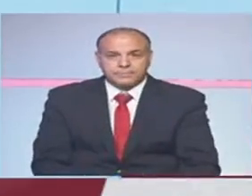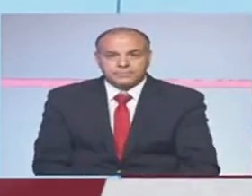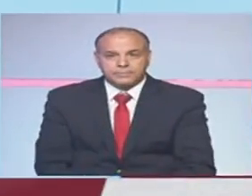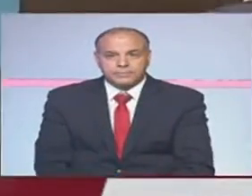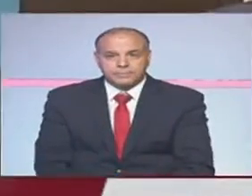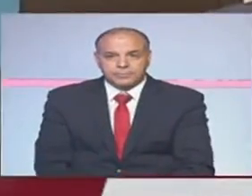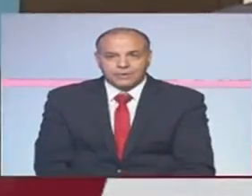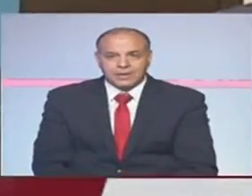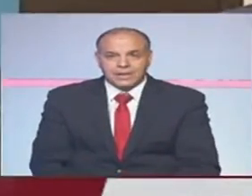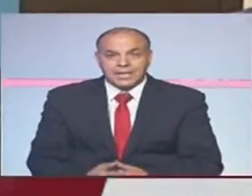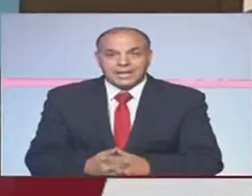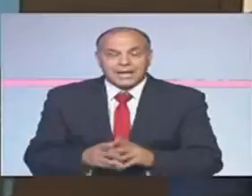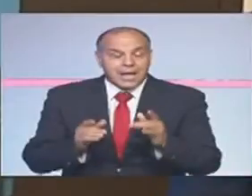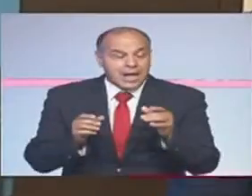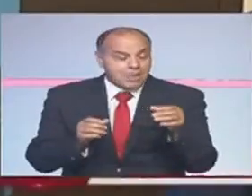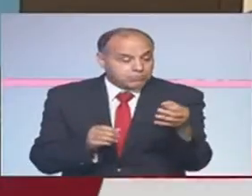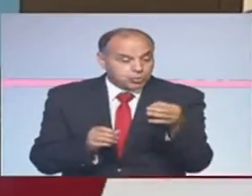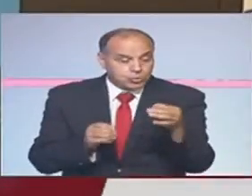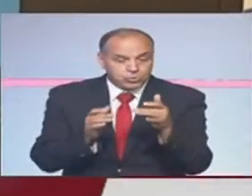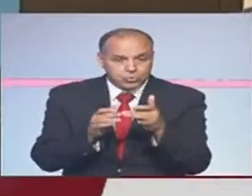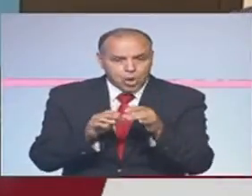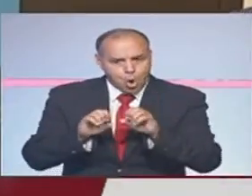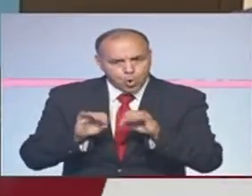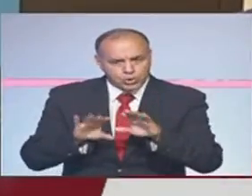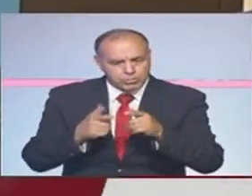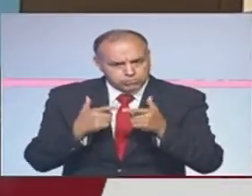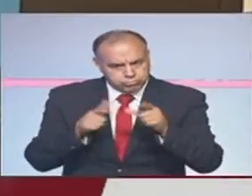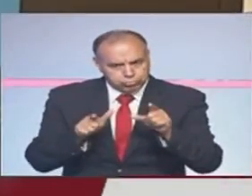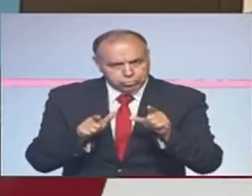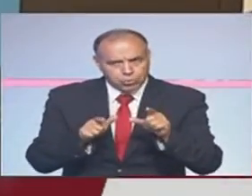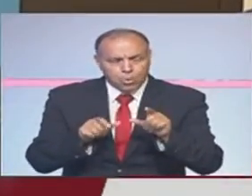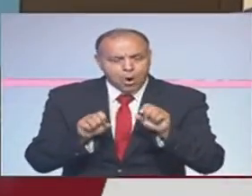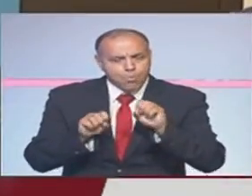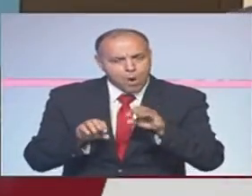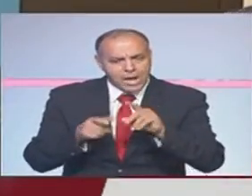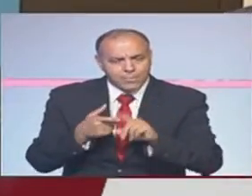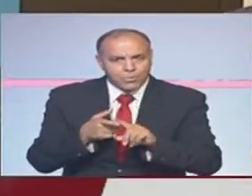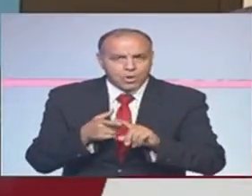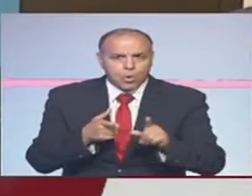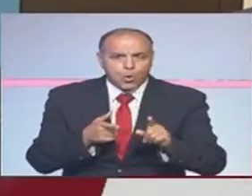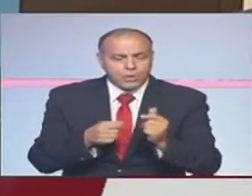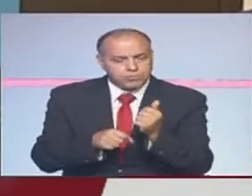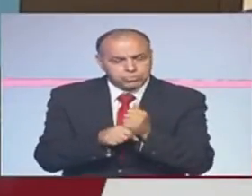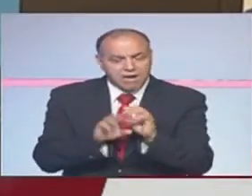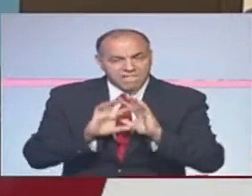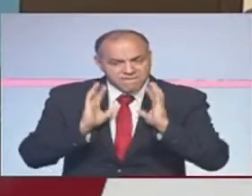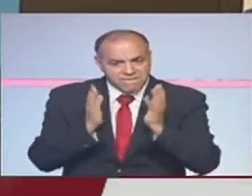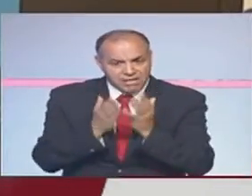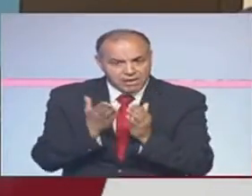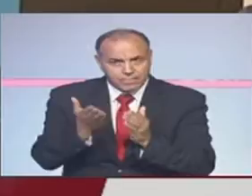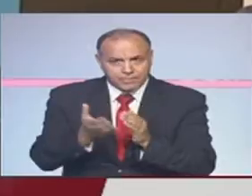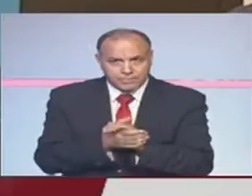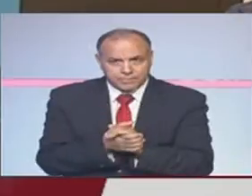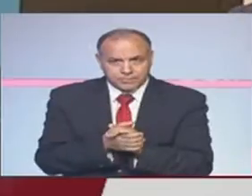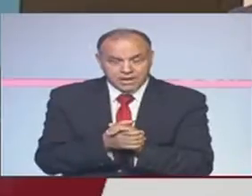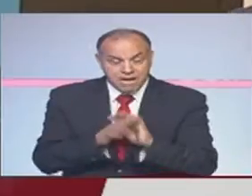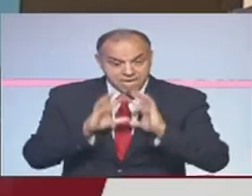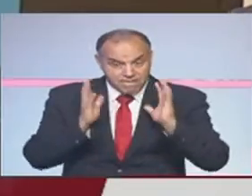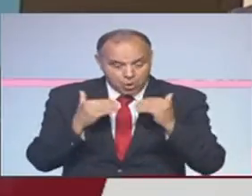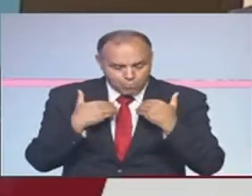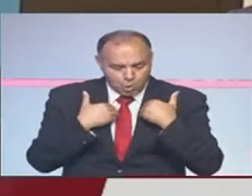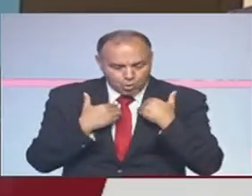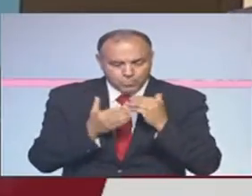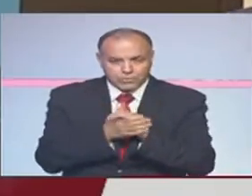المنصه اذا تسمح لي استاذ اه او المعلم لانشاء فضاء اه في الفضاء